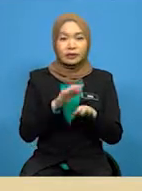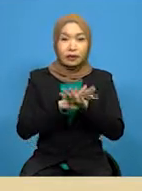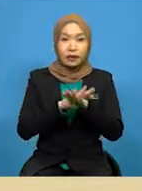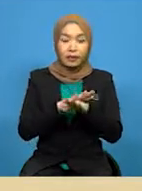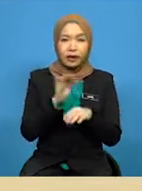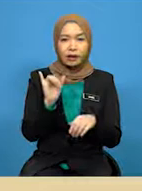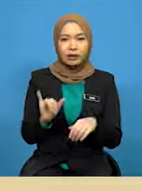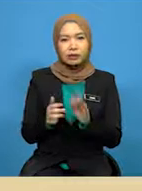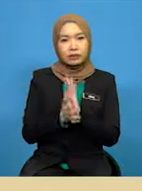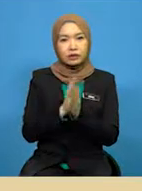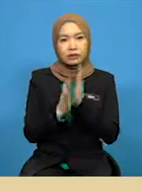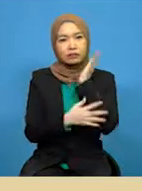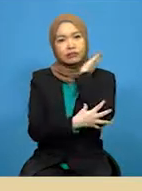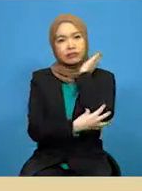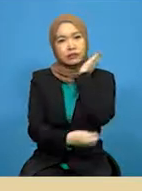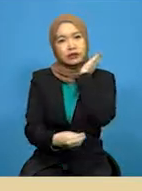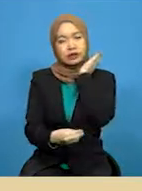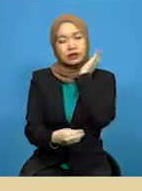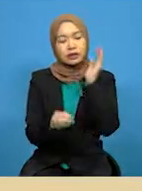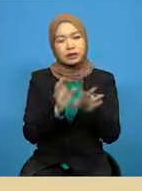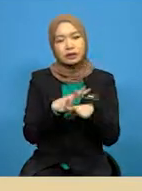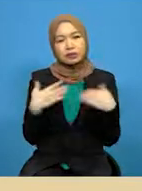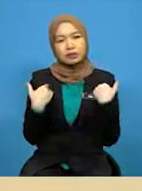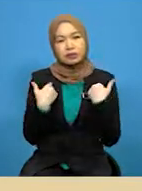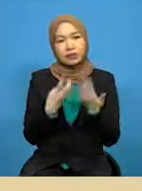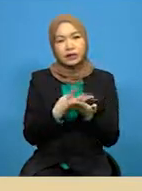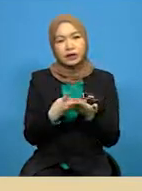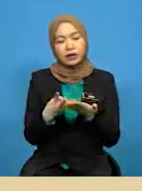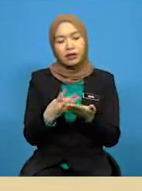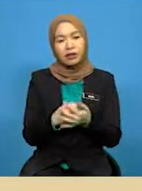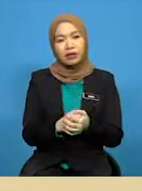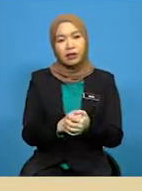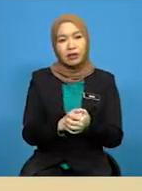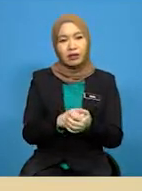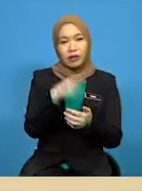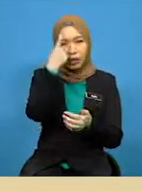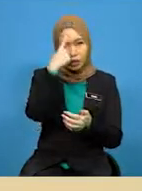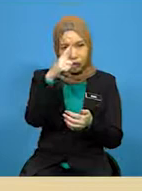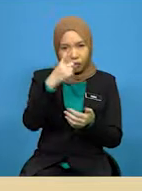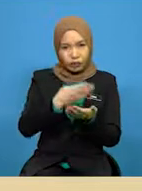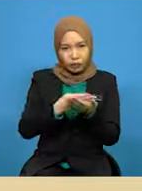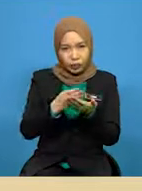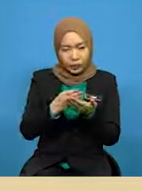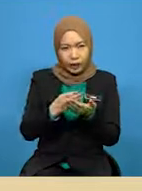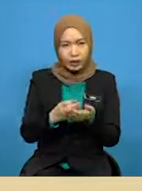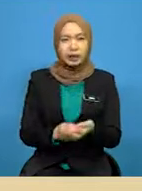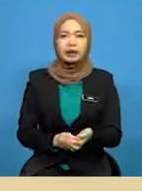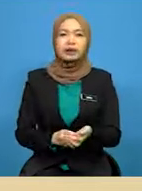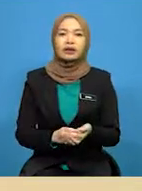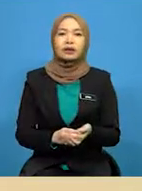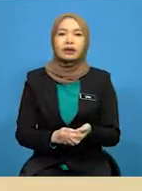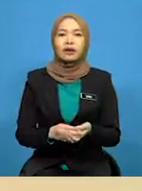kerja tadi, okay, ini akan hilang sumber pendapatan. Jadi kemampuan mereka untuk membeli barang dan perkhidmatan akan